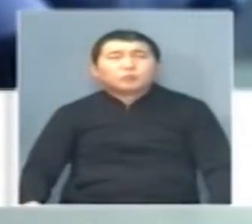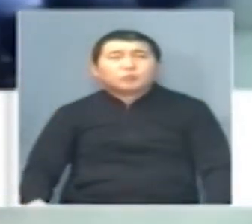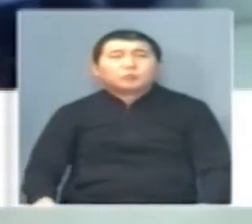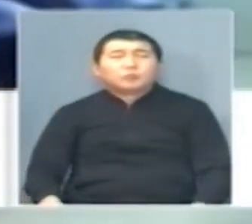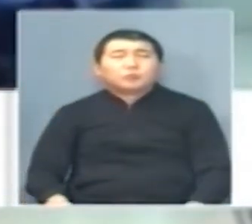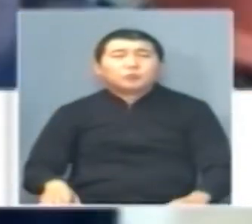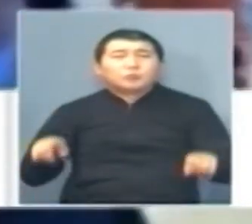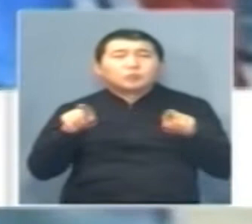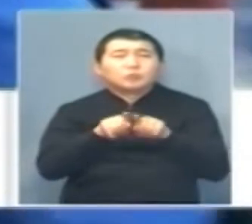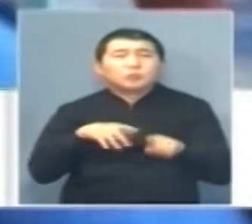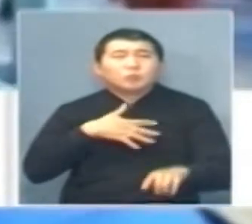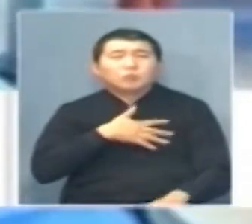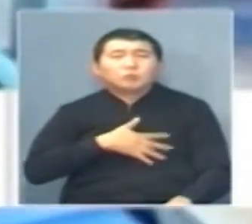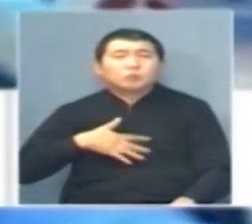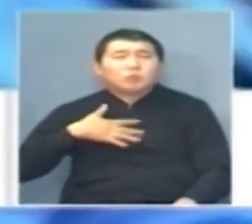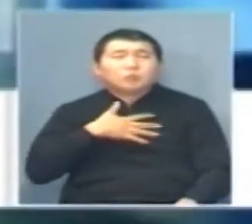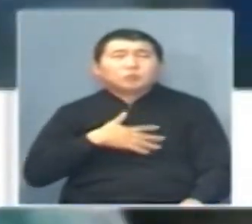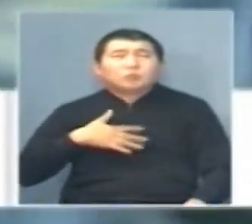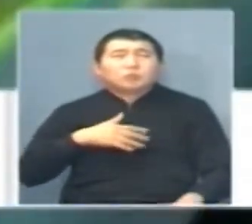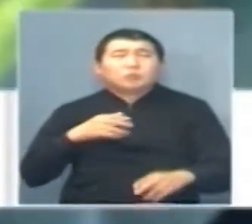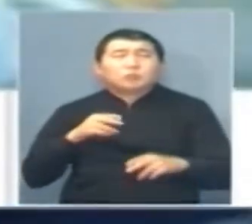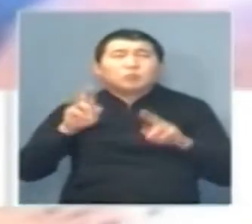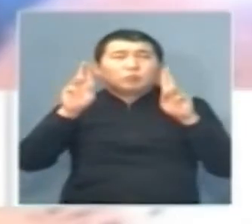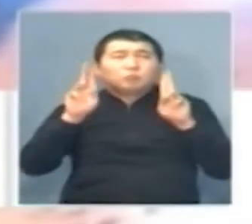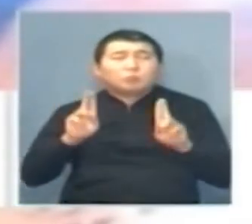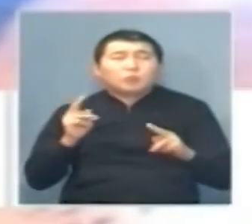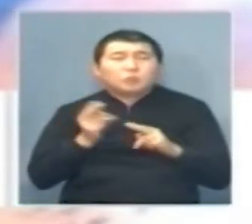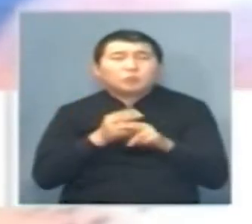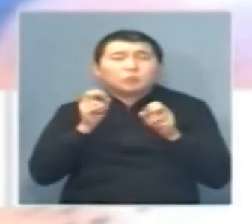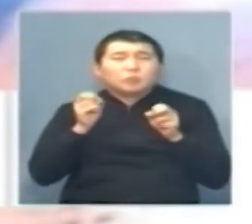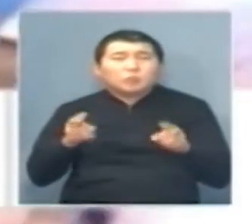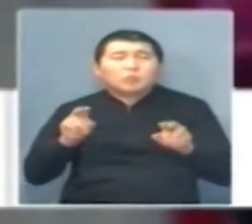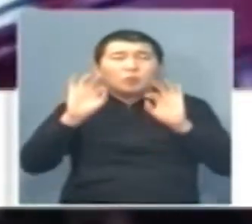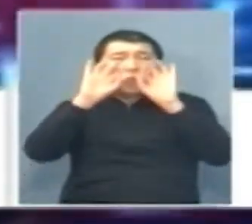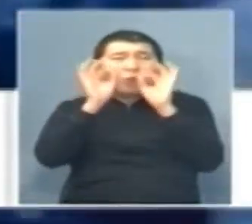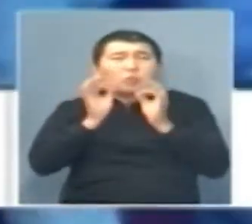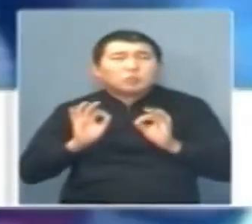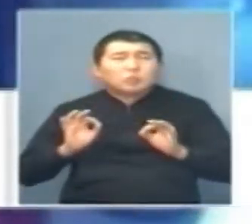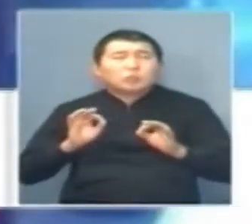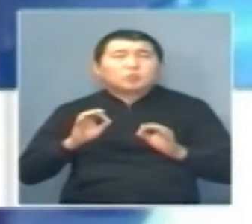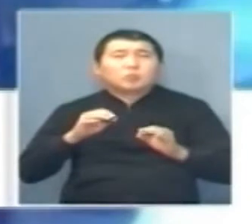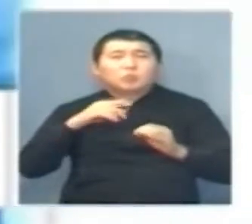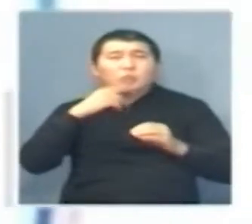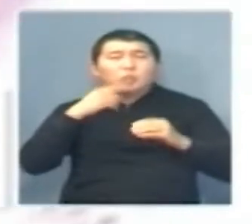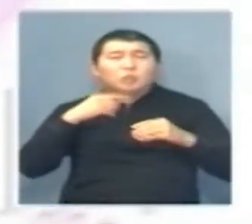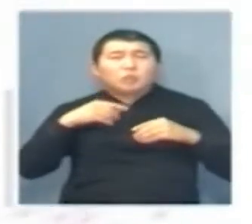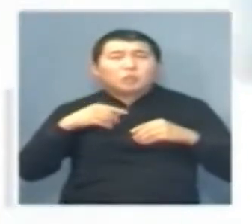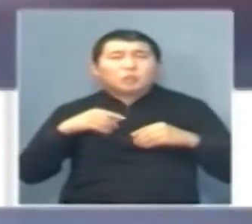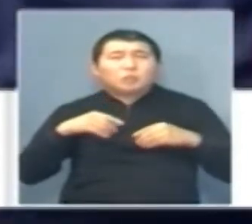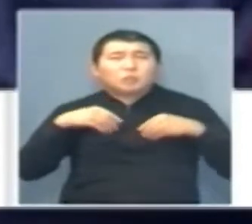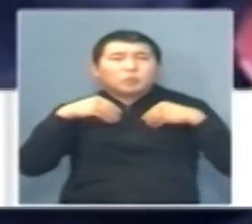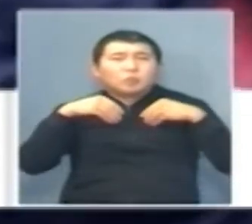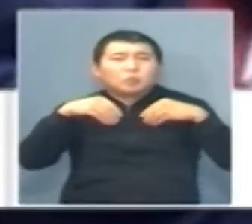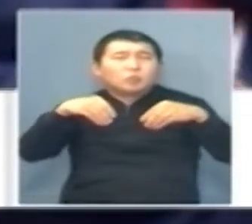отметили важность соблюдения правил пожарной безопасности в период осенних полевых работ. Как многим известно, в Восточном Казахстане с начала